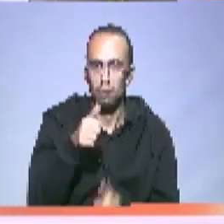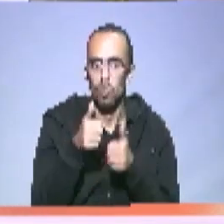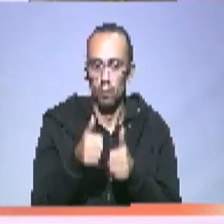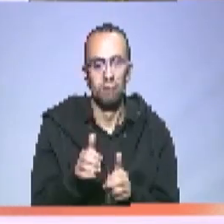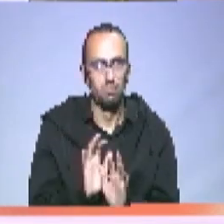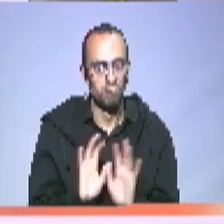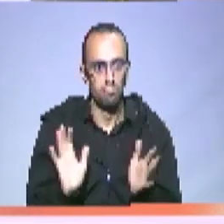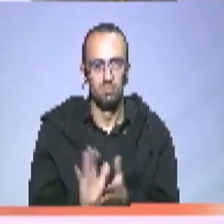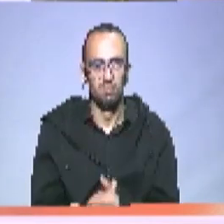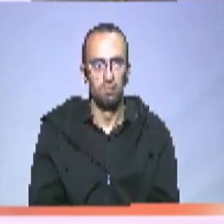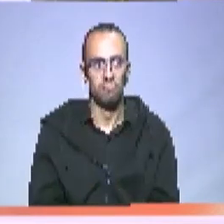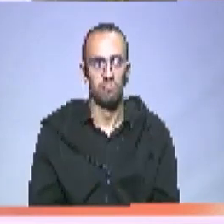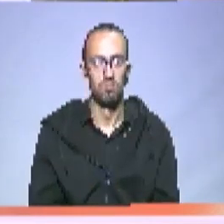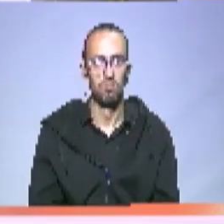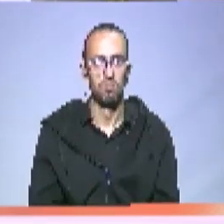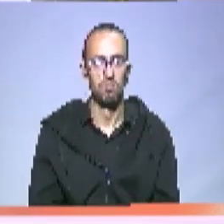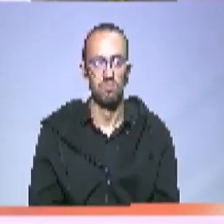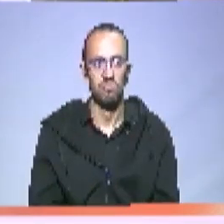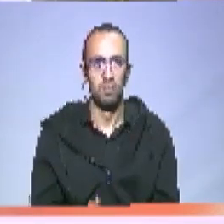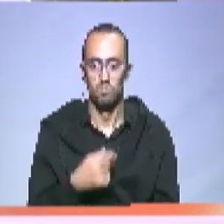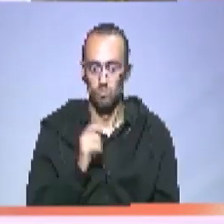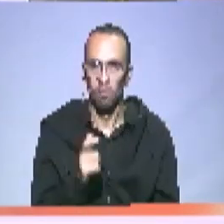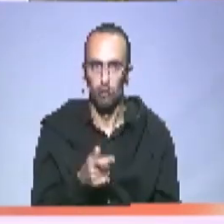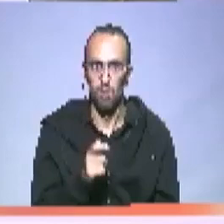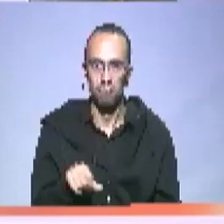نخلي الامور تعجل في السوى.